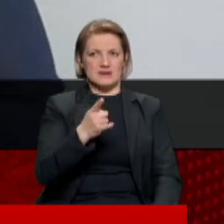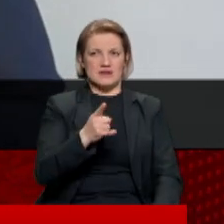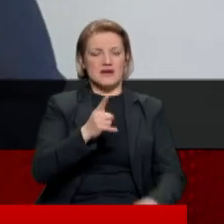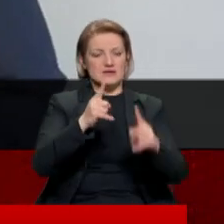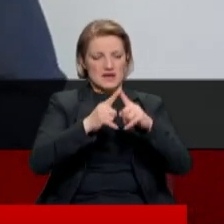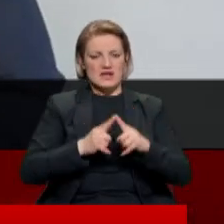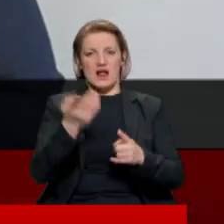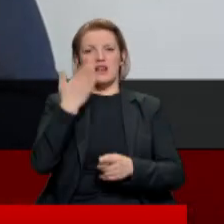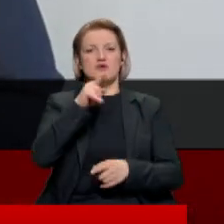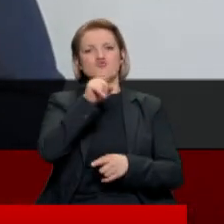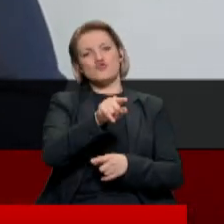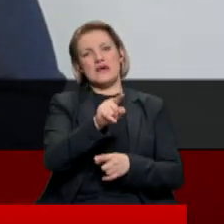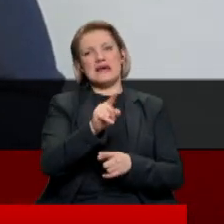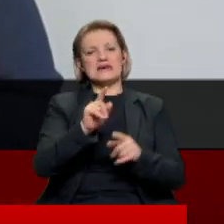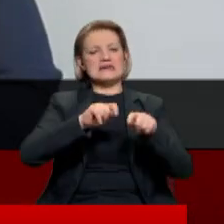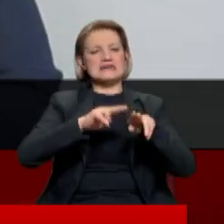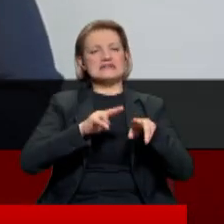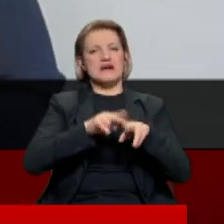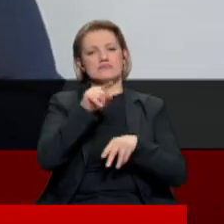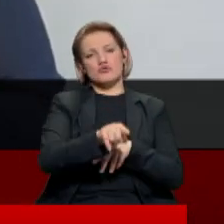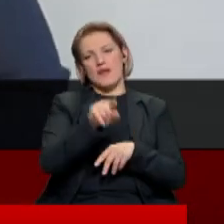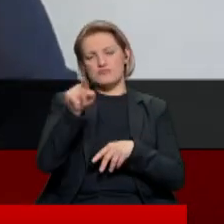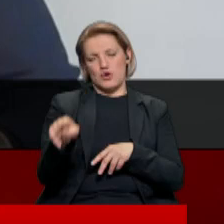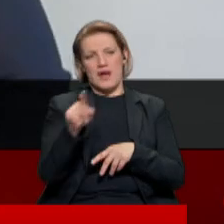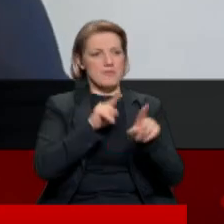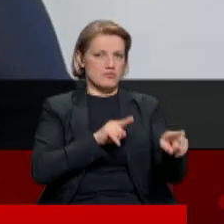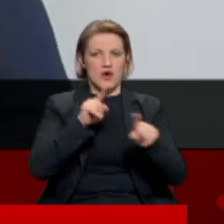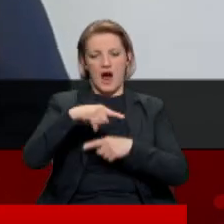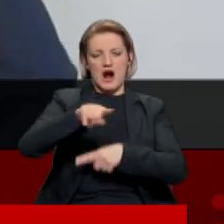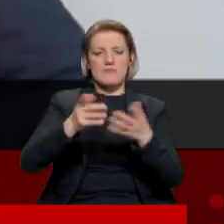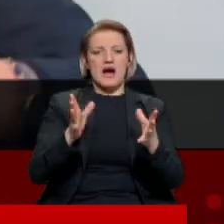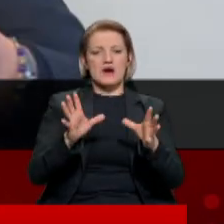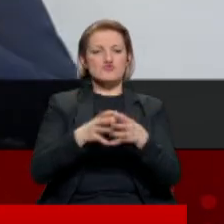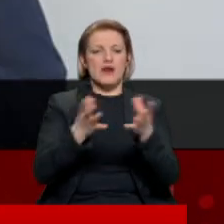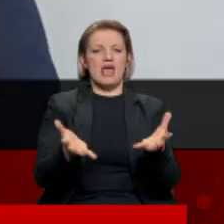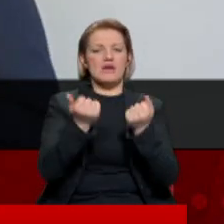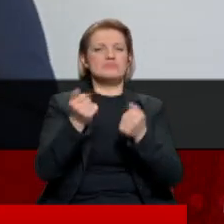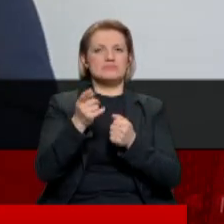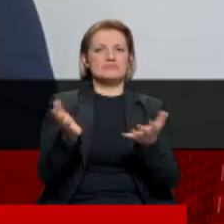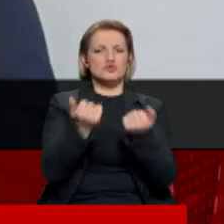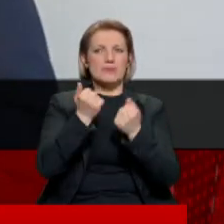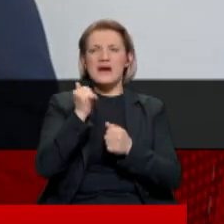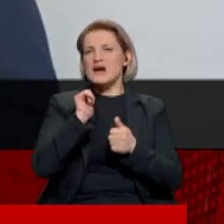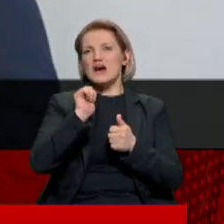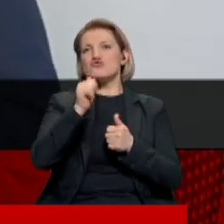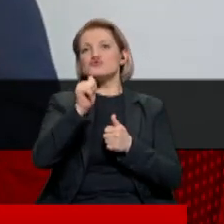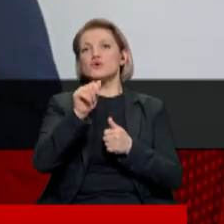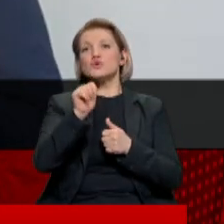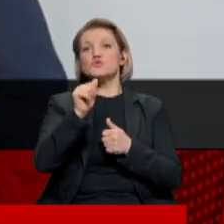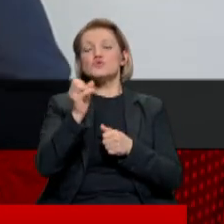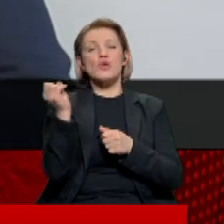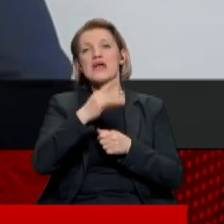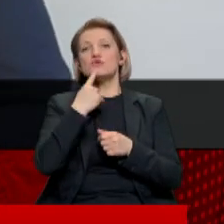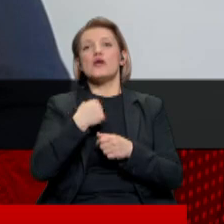bulundu. Dedi ki şuraya Kırıkan bu kadar, bilmem ne bu kadar arama kurtarma gönderilmiş. Kaçıncı gün gönderdiğini söylemedi